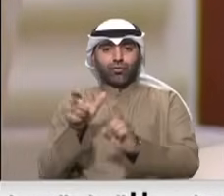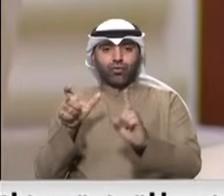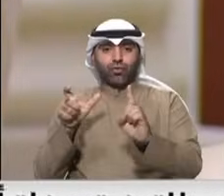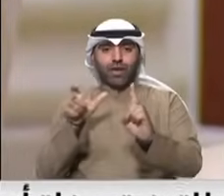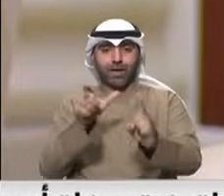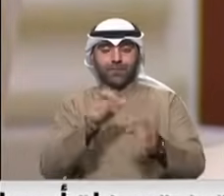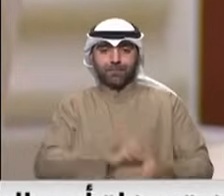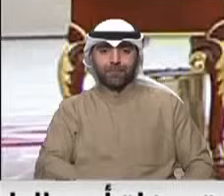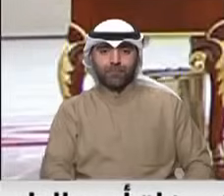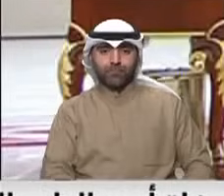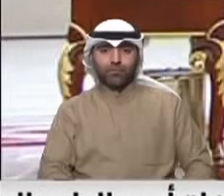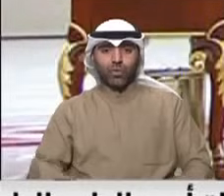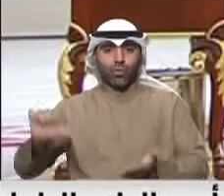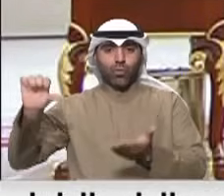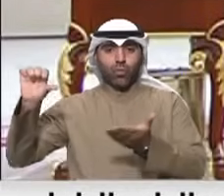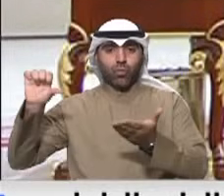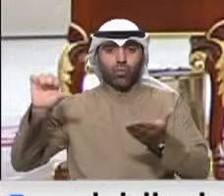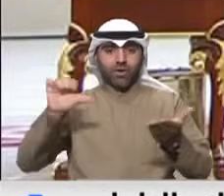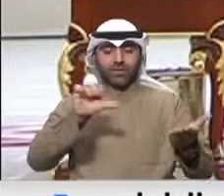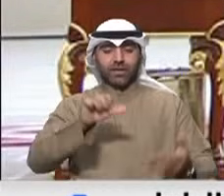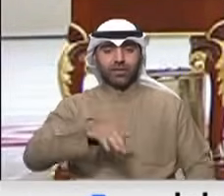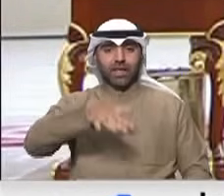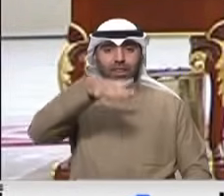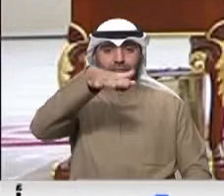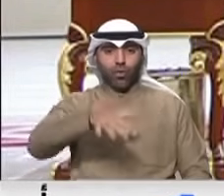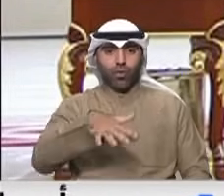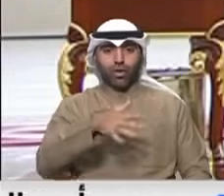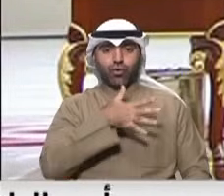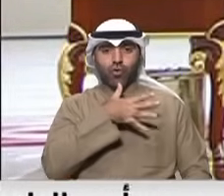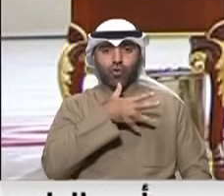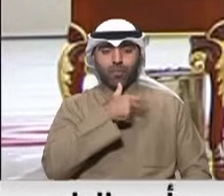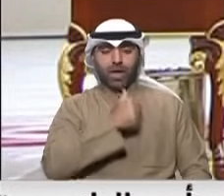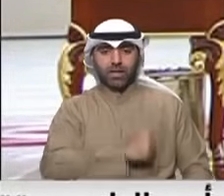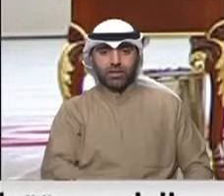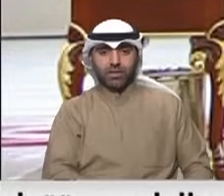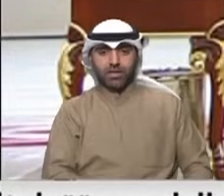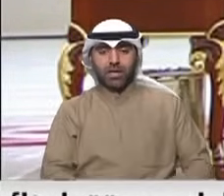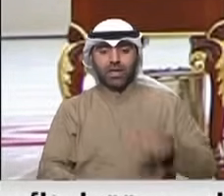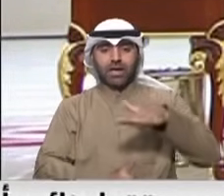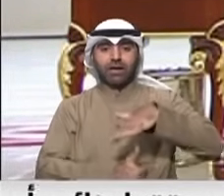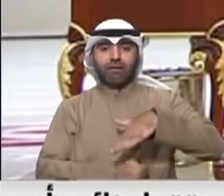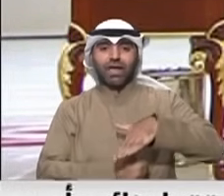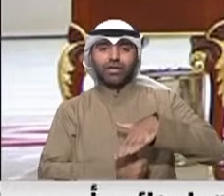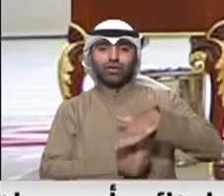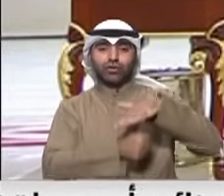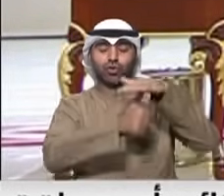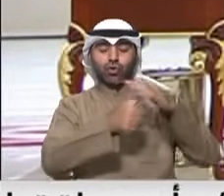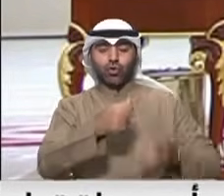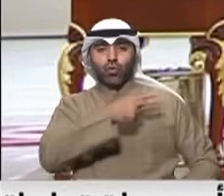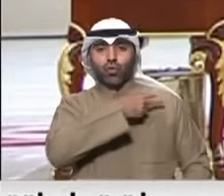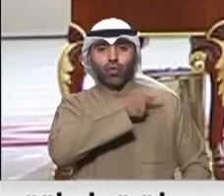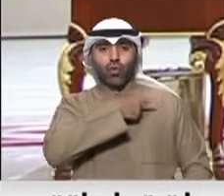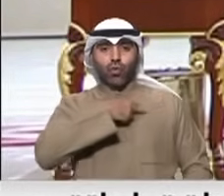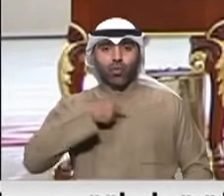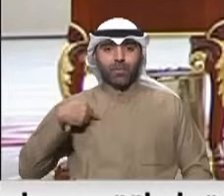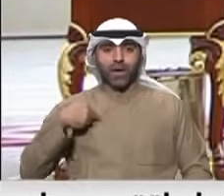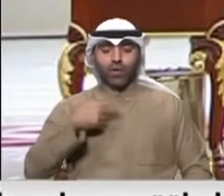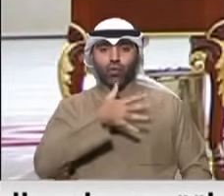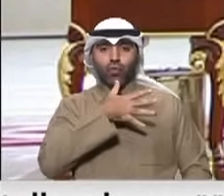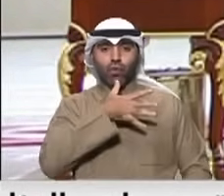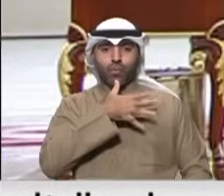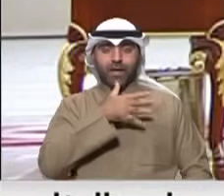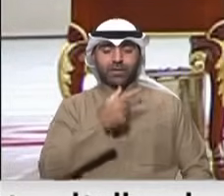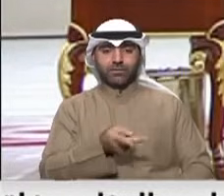السمو السيد فهد بن محمود ال سعيد ونائب رئيس الوزراء لشؤون الدفاع صاحب السمو السيد